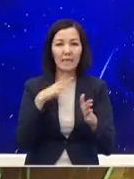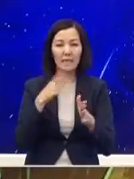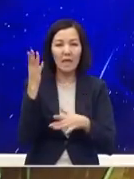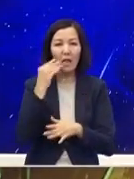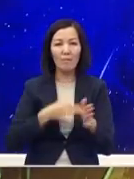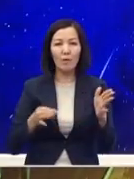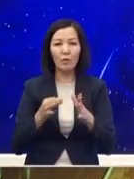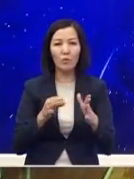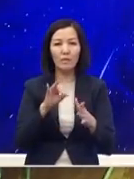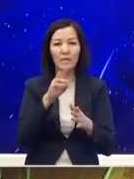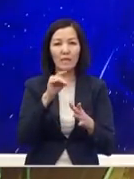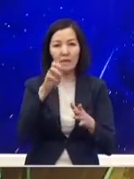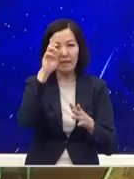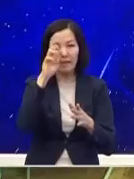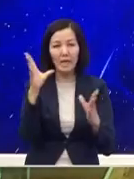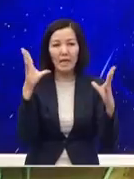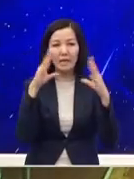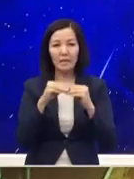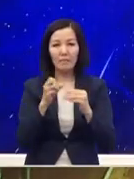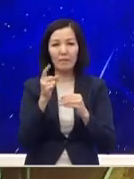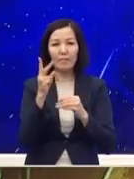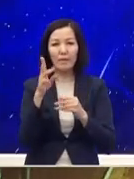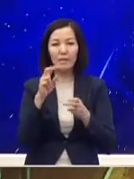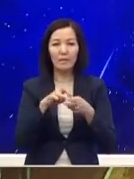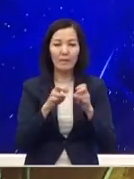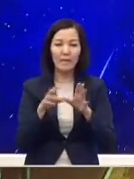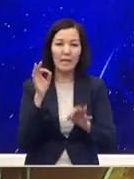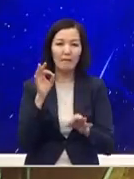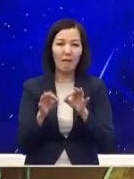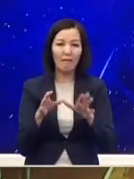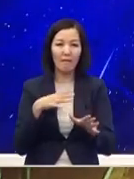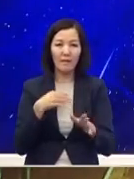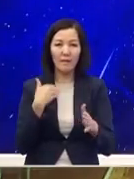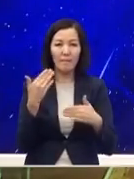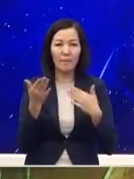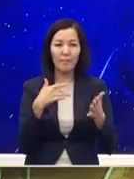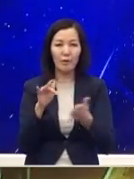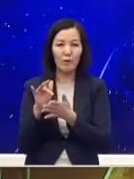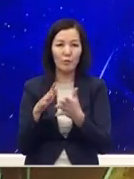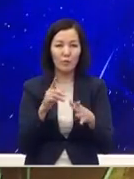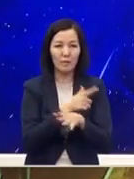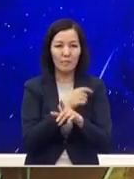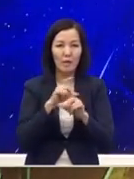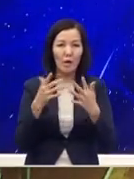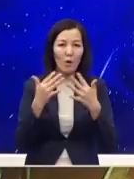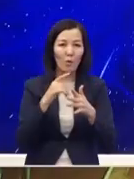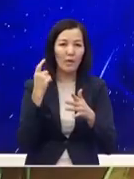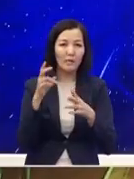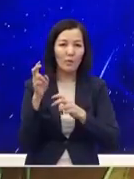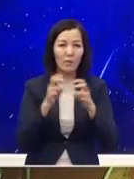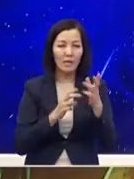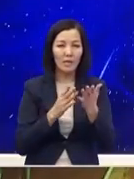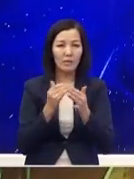Алматы облысы мен Иран елінде тиімді бірнеше мәселені талқылады. Бір-біріне туризм, медицина, ауыл шаруашылығы және